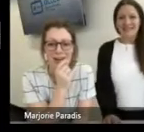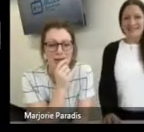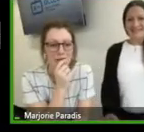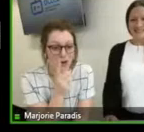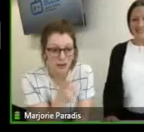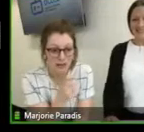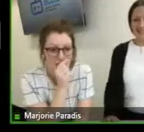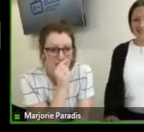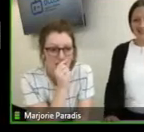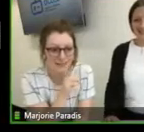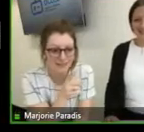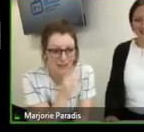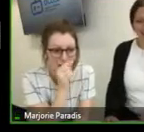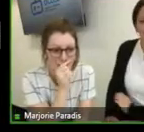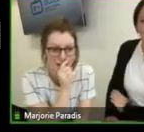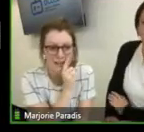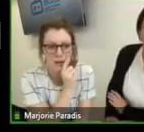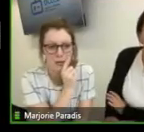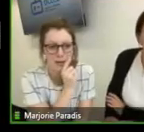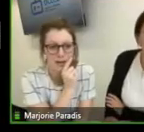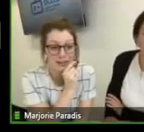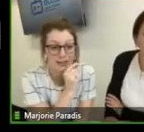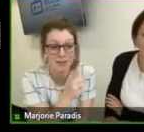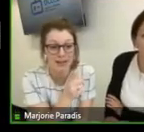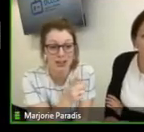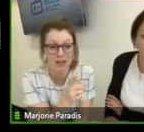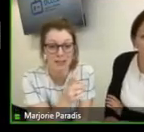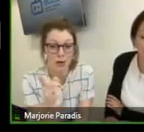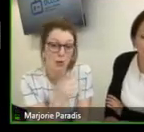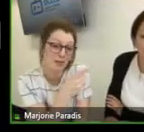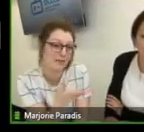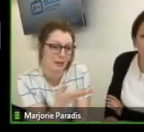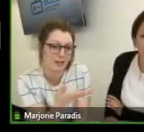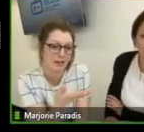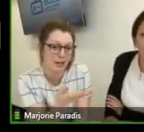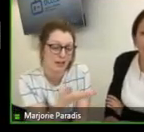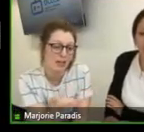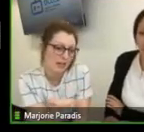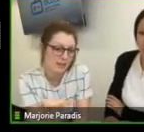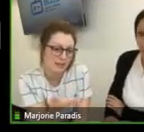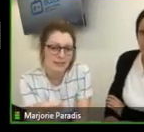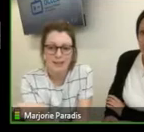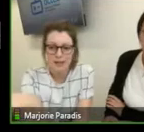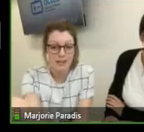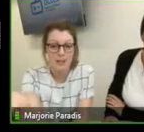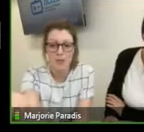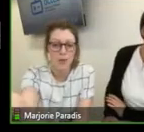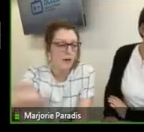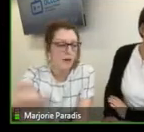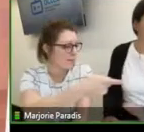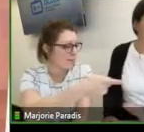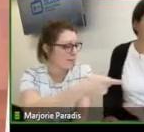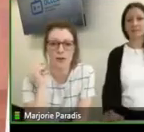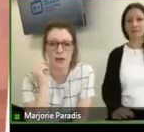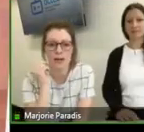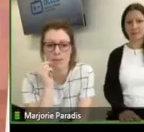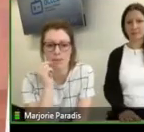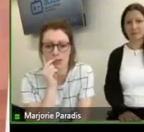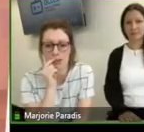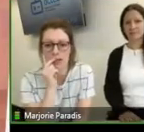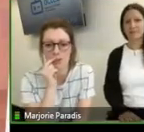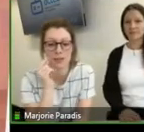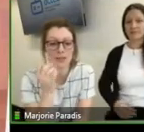Donc, oui, on était comme en train de lire le commentaire de Benoît, en fait, qui parle de chambre d'écho, puis c'est vraiment, c'est tellement, ça tombe à point, en fait, que si on va